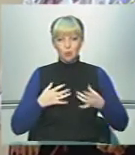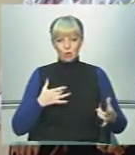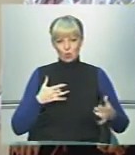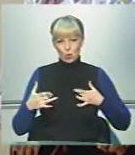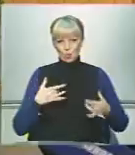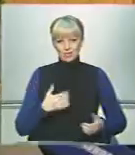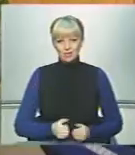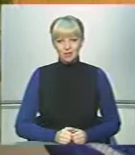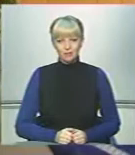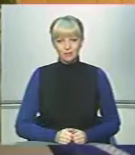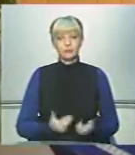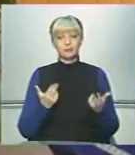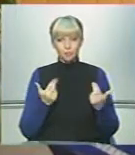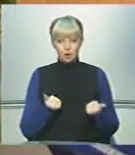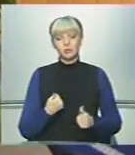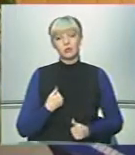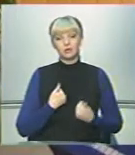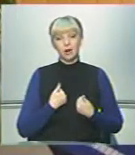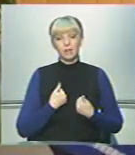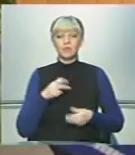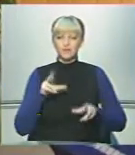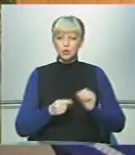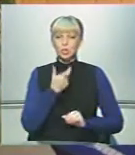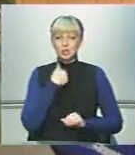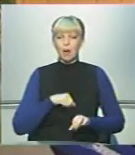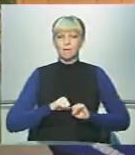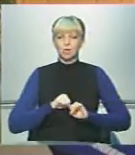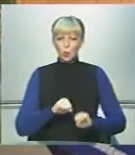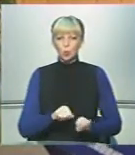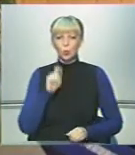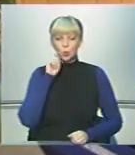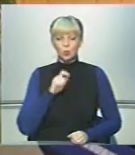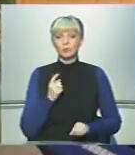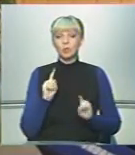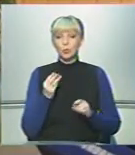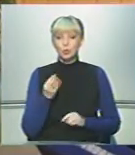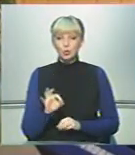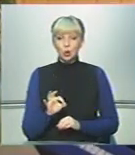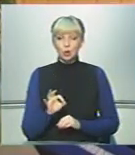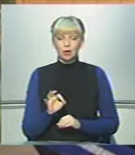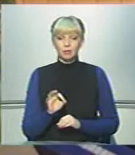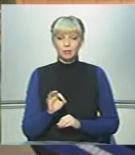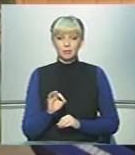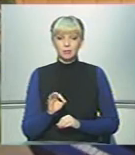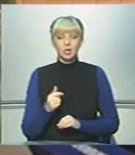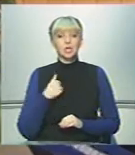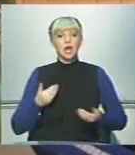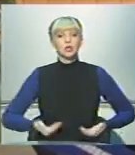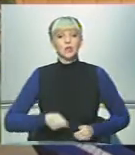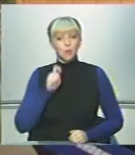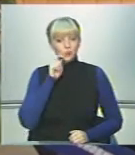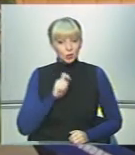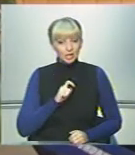концерт. Так, я вважаю себе патріоткою України, тому що я живу в